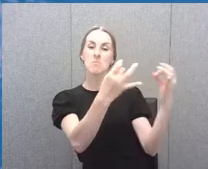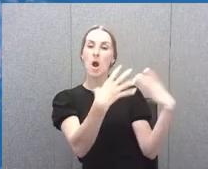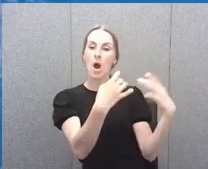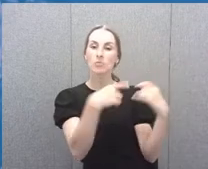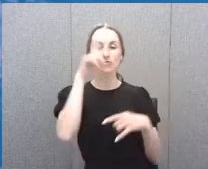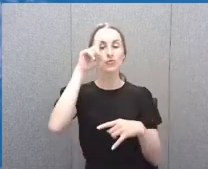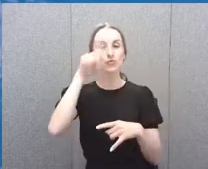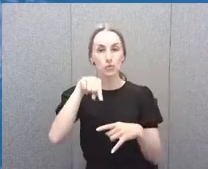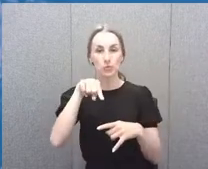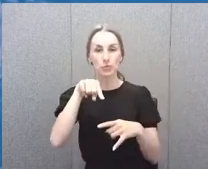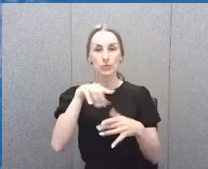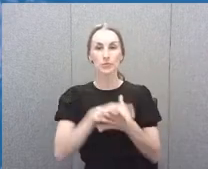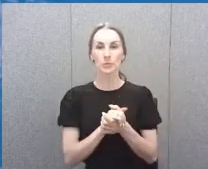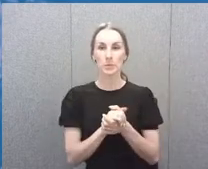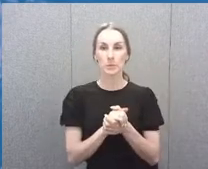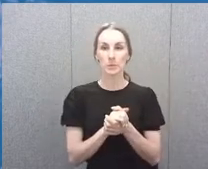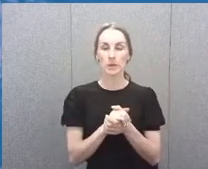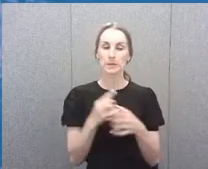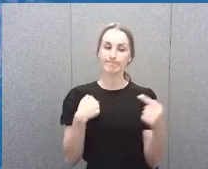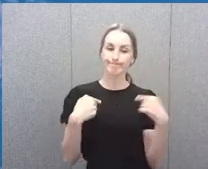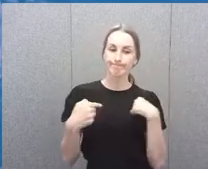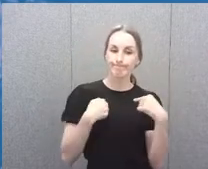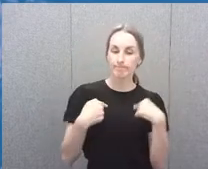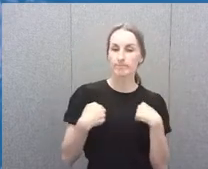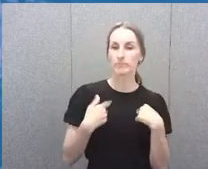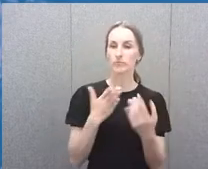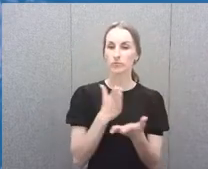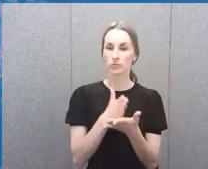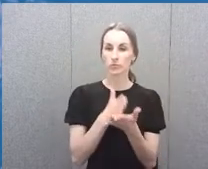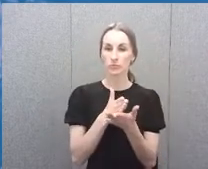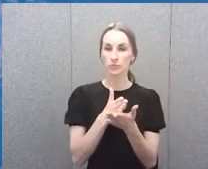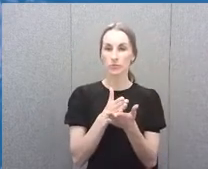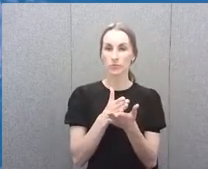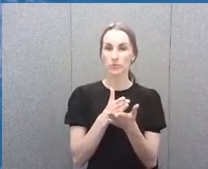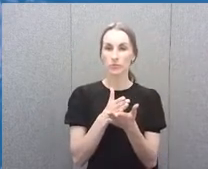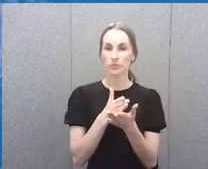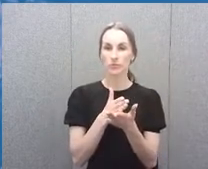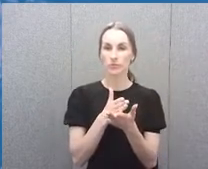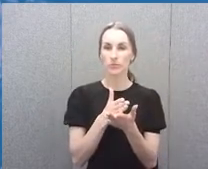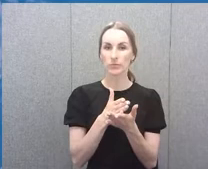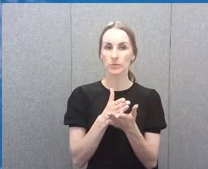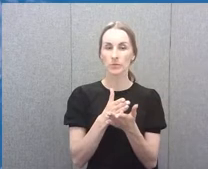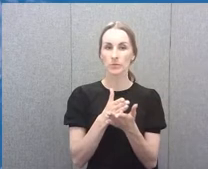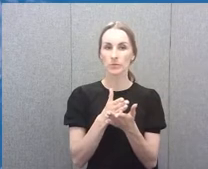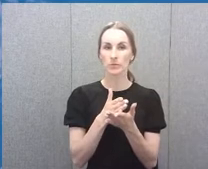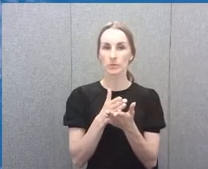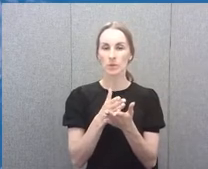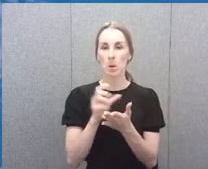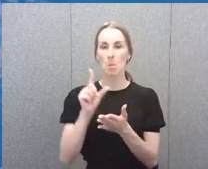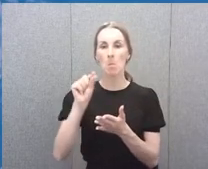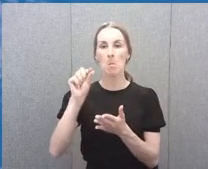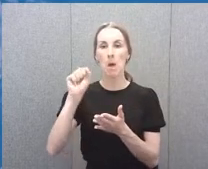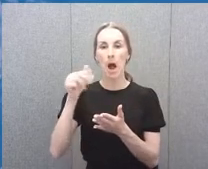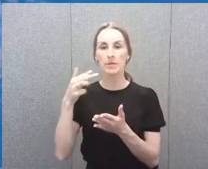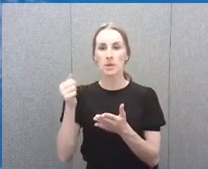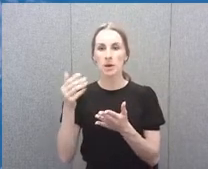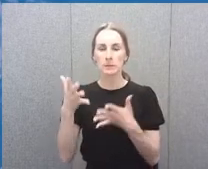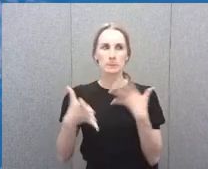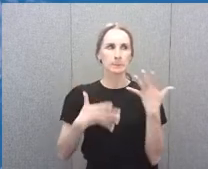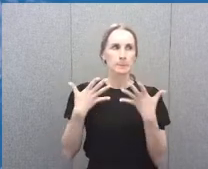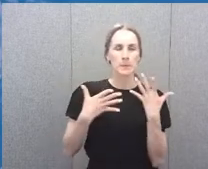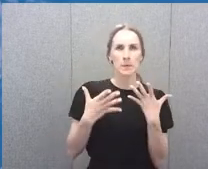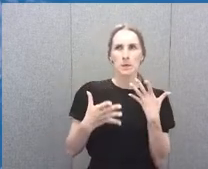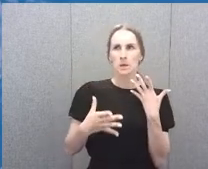очень чувствует психологическое давление, какие-то нападки и чувствует себя